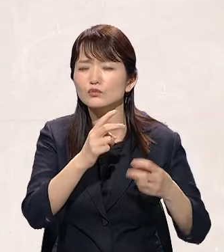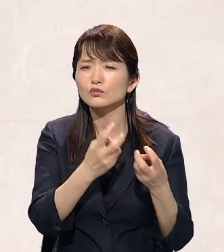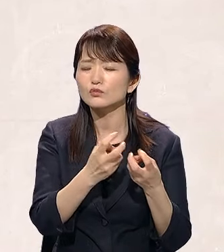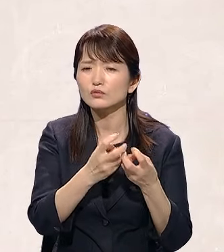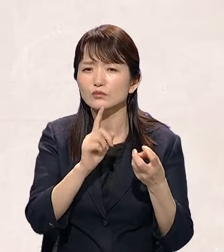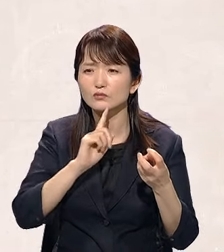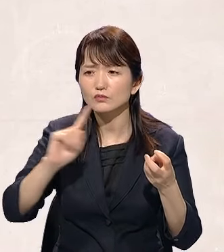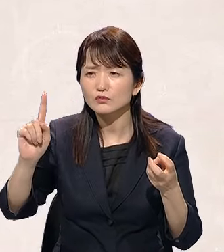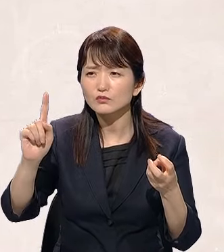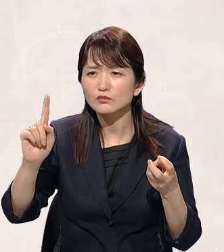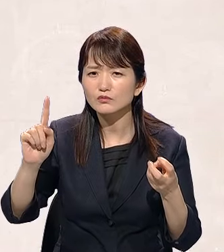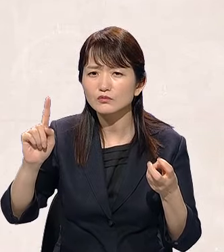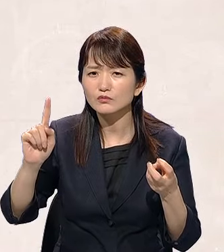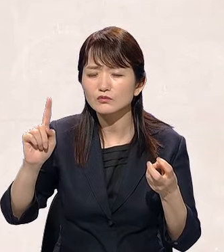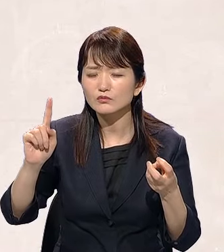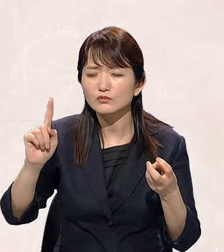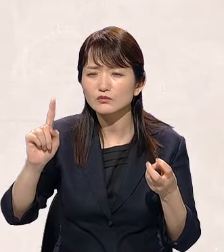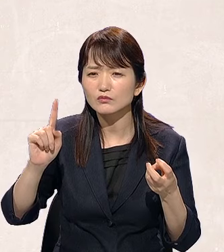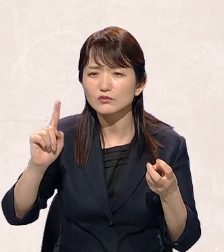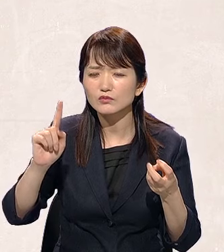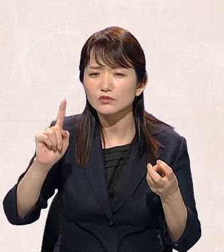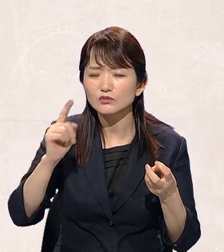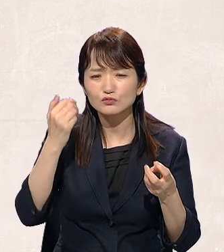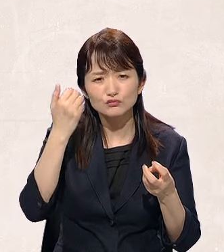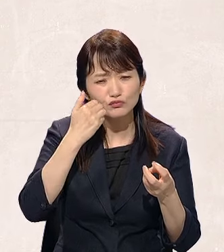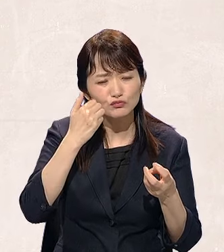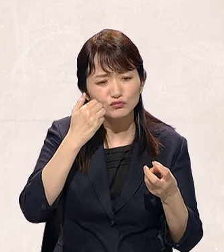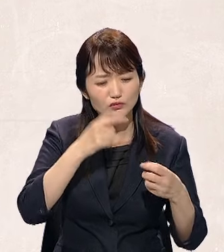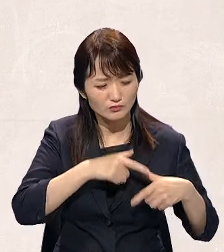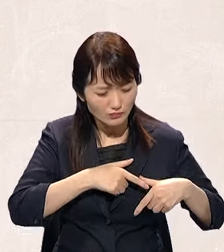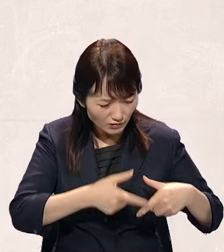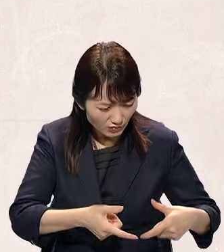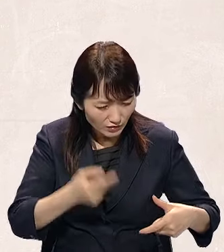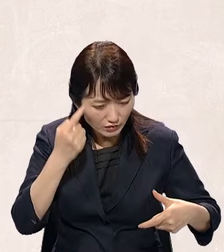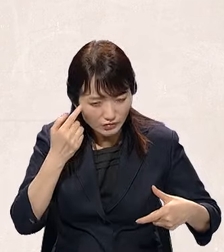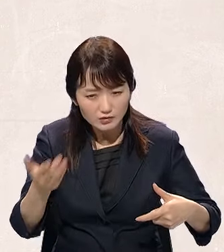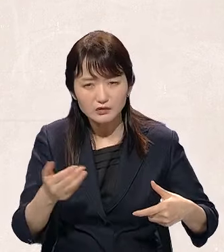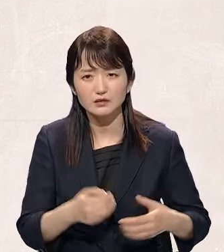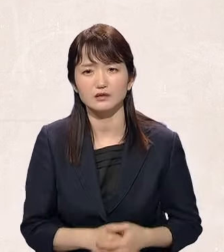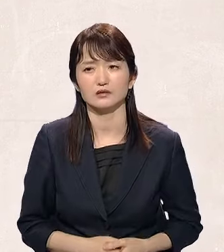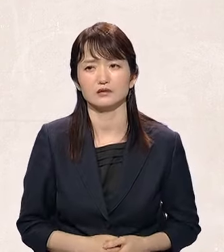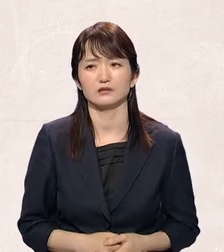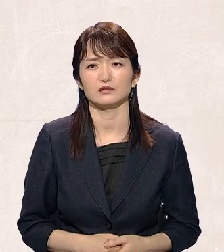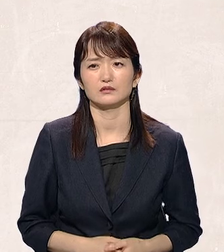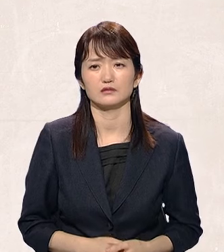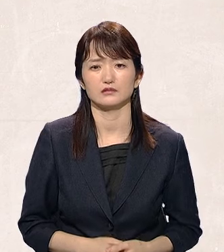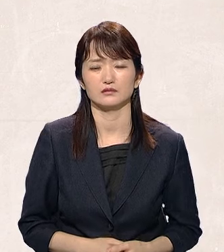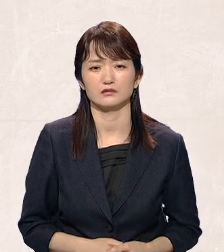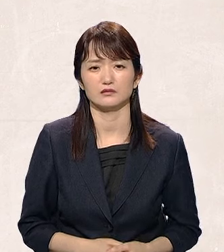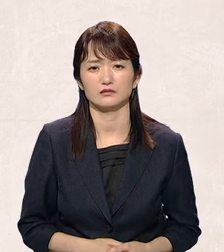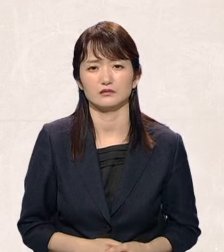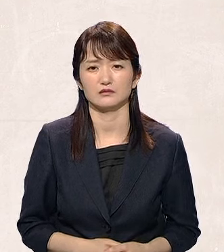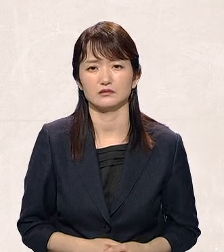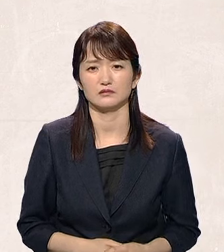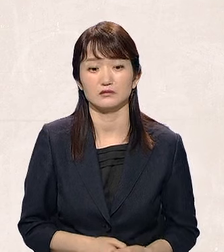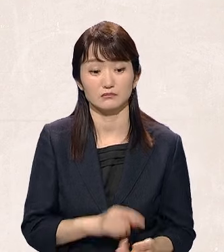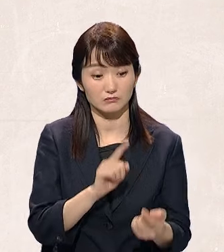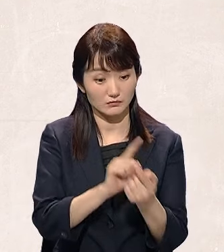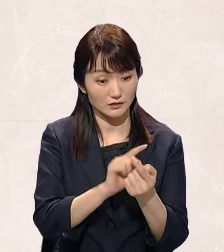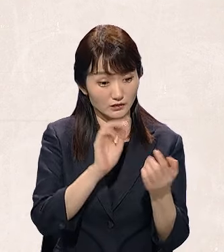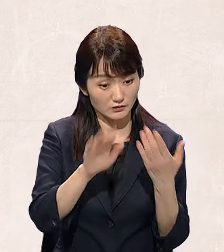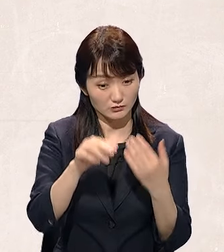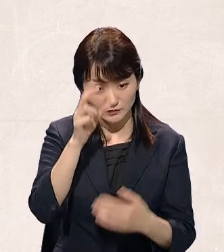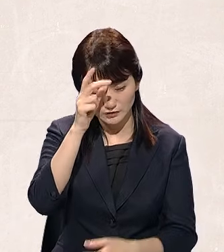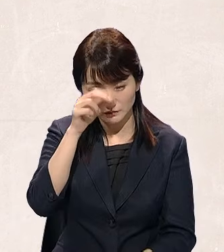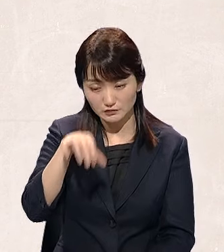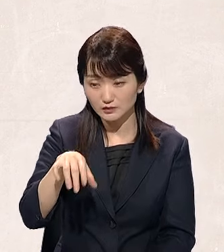고소 훼손했다는 거냐라면서 약간 비아냥거리는 게 느껴졌다라는 거예요. 그러면서 한번 직접 만나본 뒤에 경찰에 신고하지 그러냐. 이건 좀